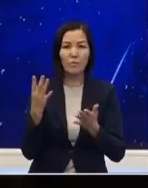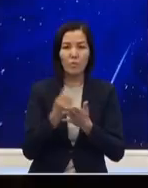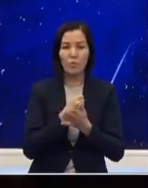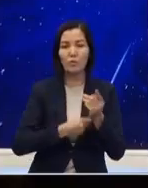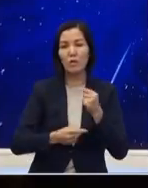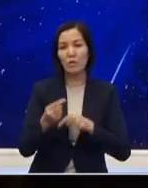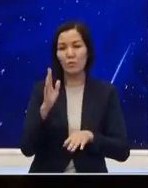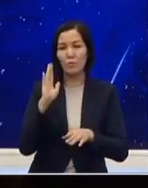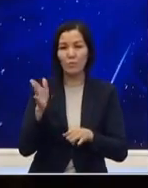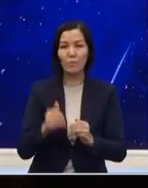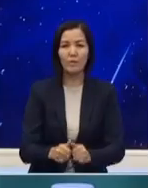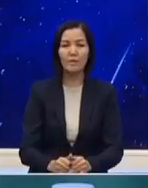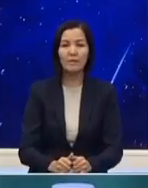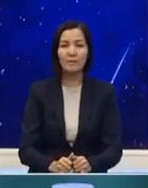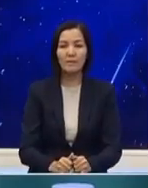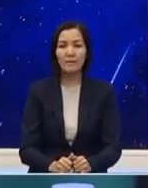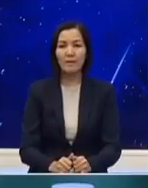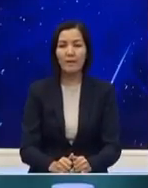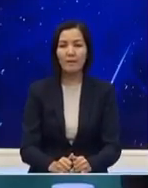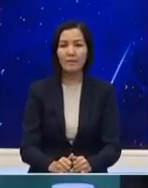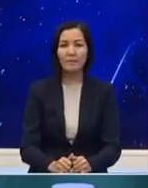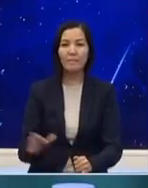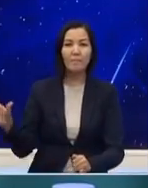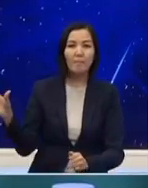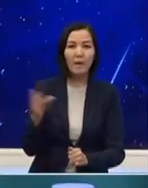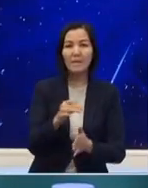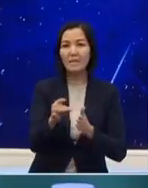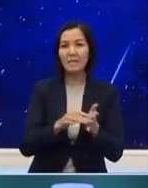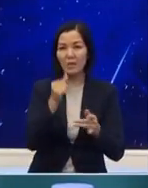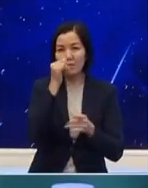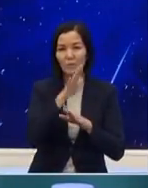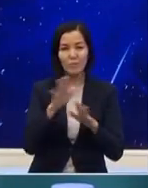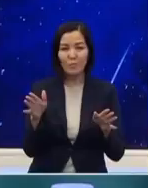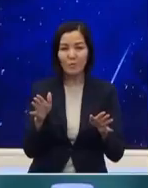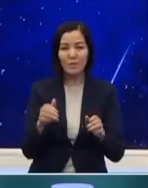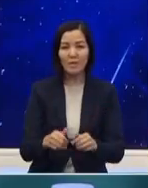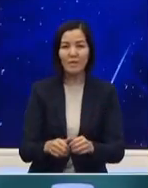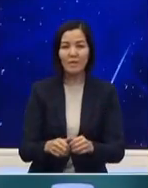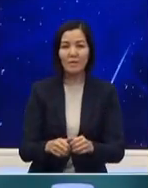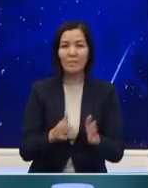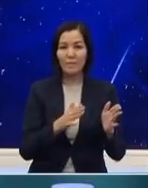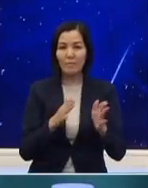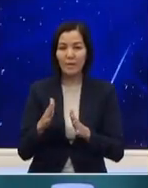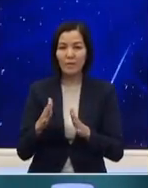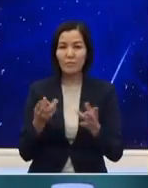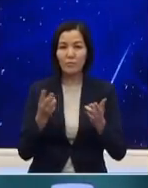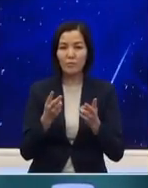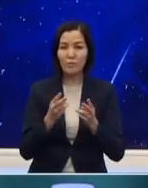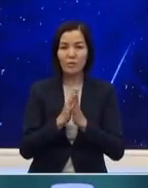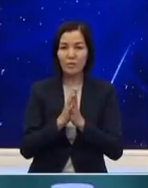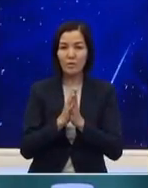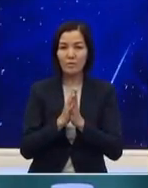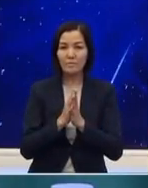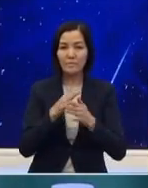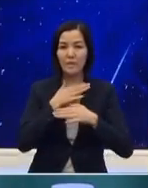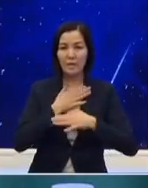ауданына олжалы оралмақ. Ты все подряд хочешь? Да. Вот. Кішкене былай, надо же немного... Қанағат